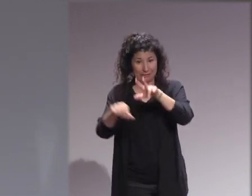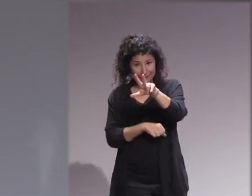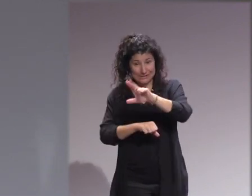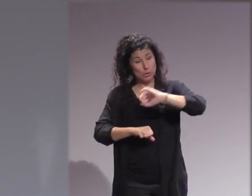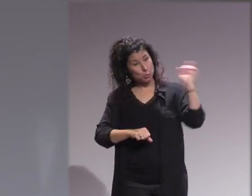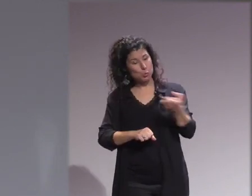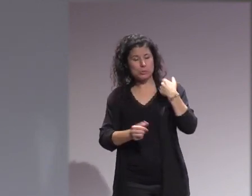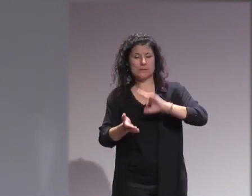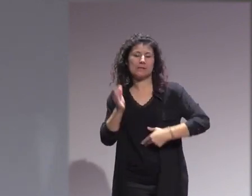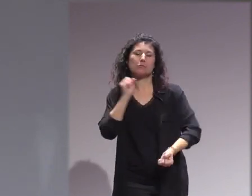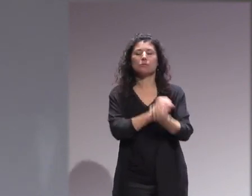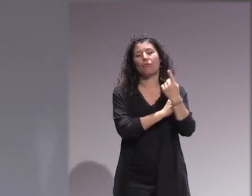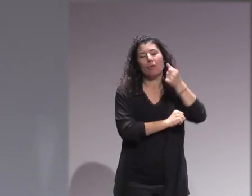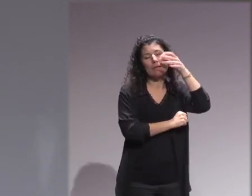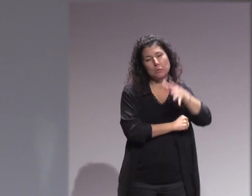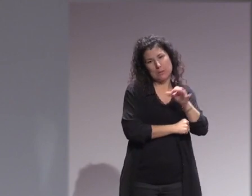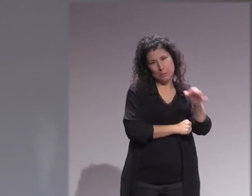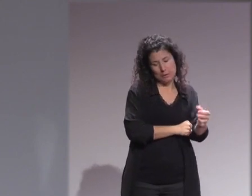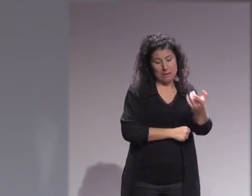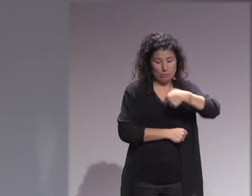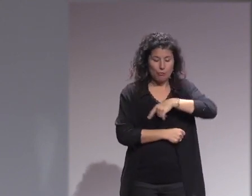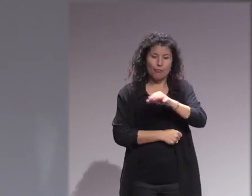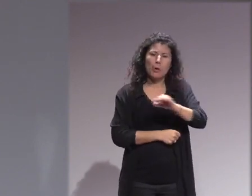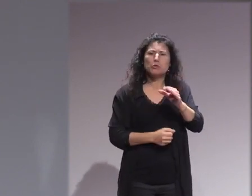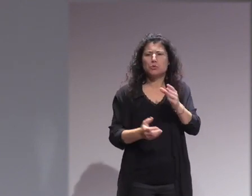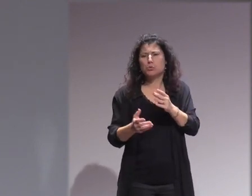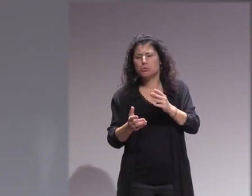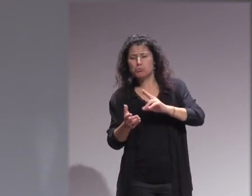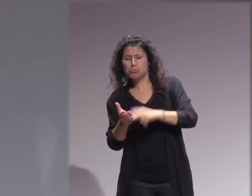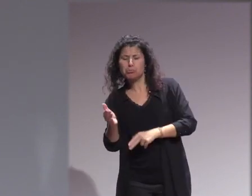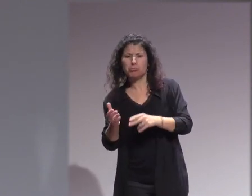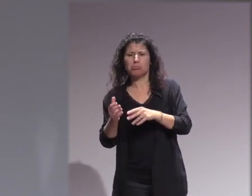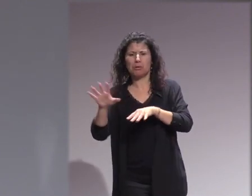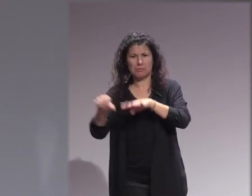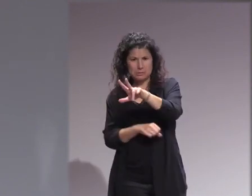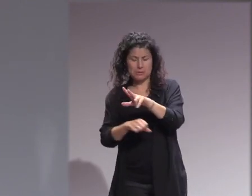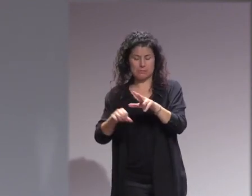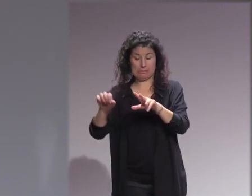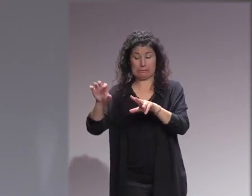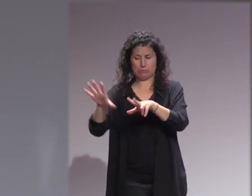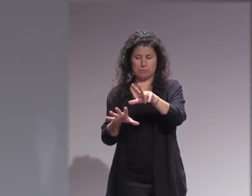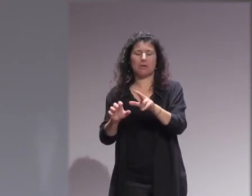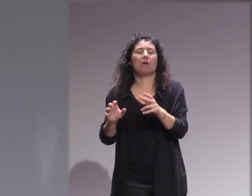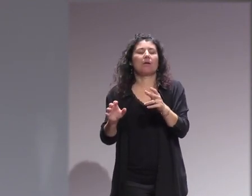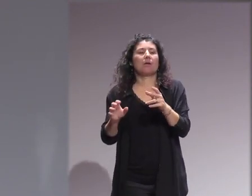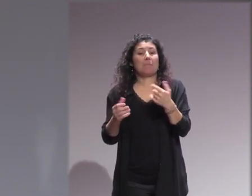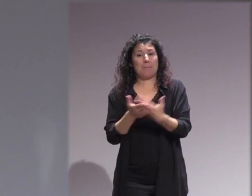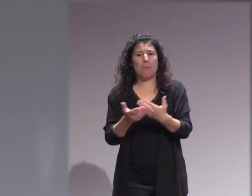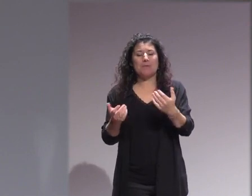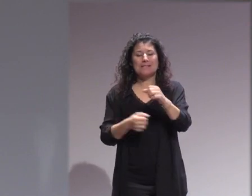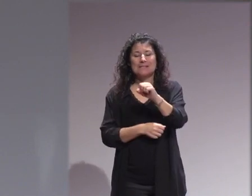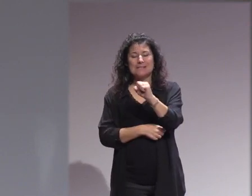États-Unis. Et donc, par exemple, la CLH 93, c'est une des choses qui est mise en place, c'est qu'il n'est pas possible de revendre des